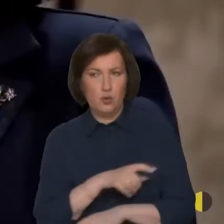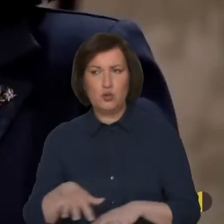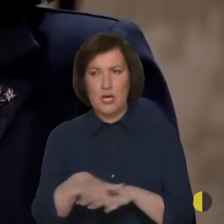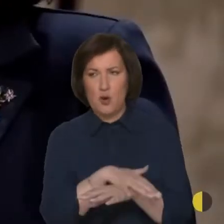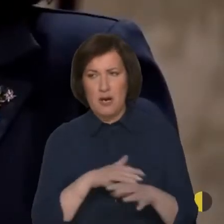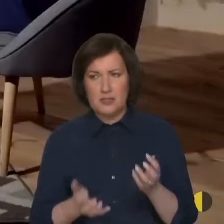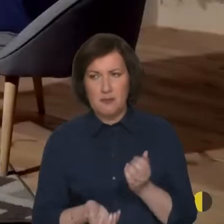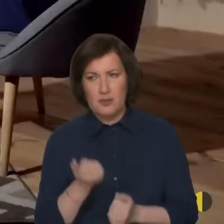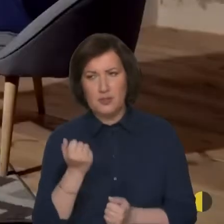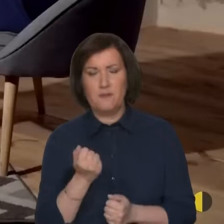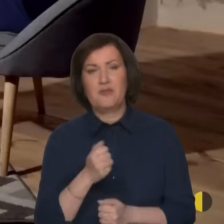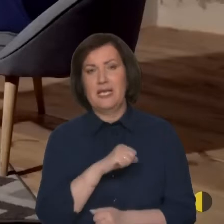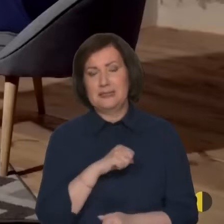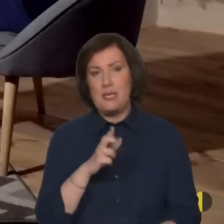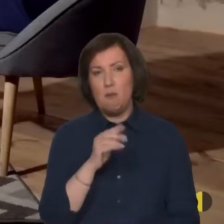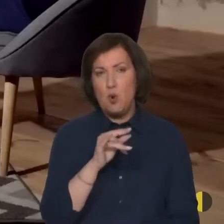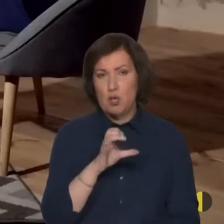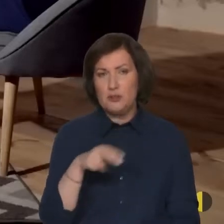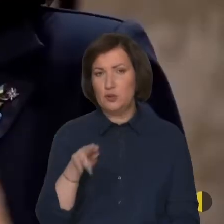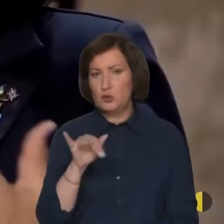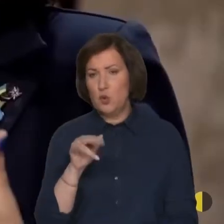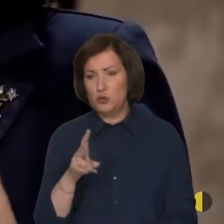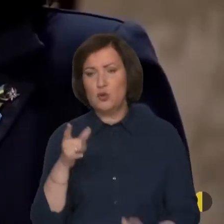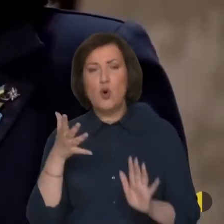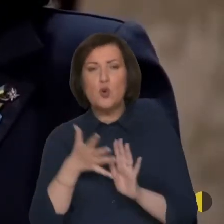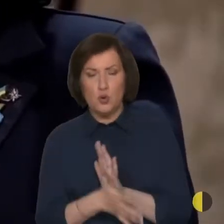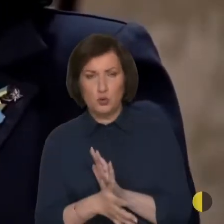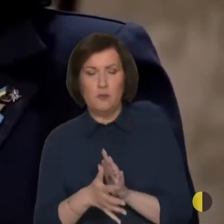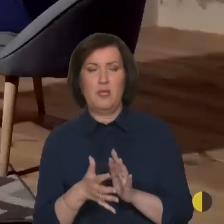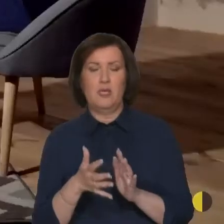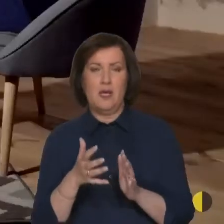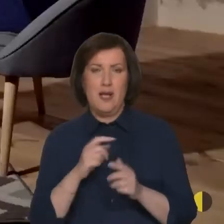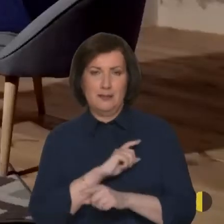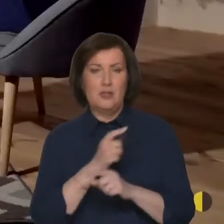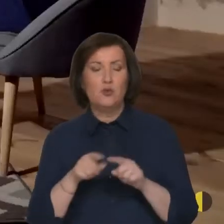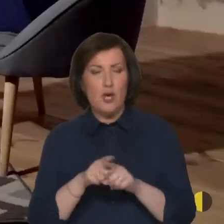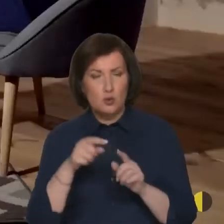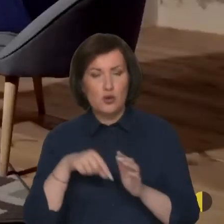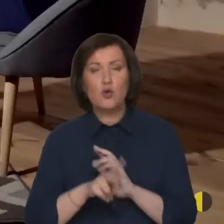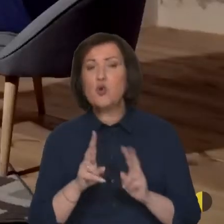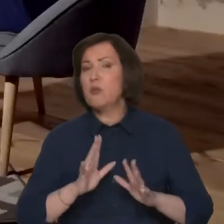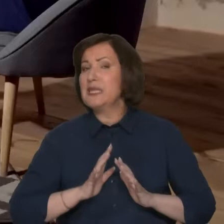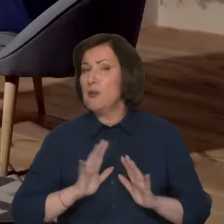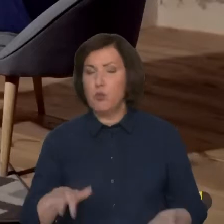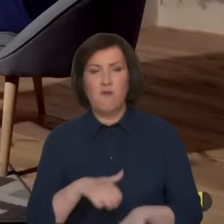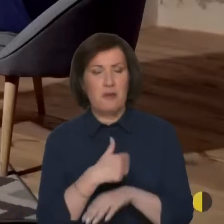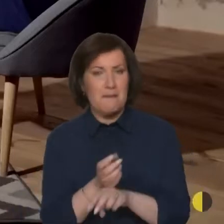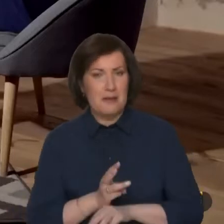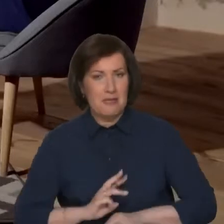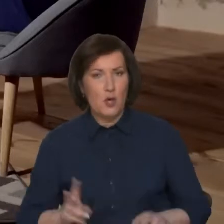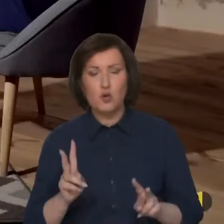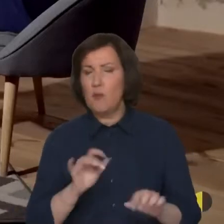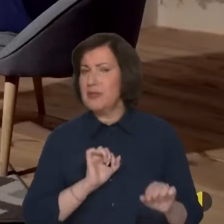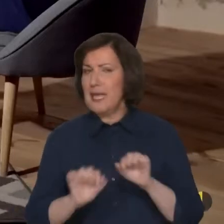громадська підтримка. Сам Борис Джонсон, звісно, розуміє силу свого мандата. Але це також означає, що хто б не був прем'єр-міністром, хто